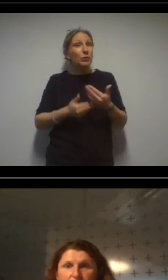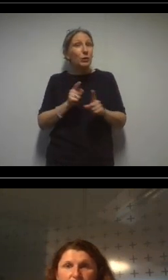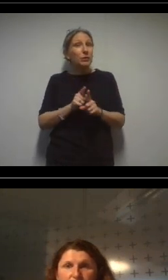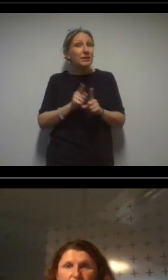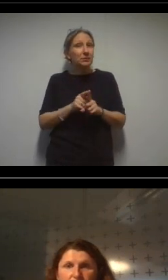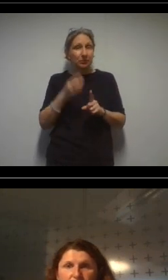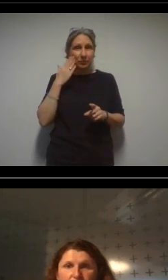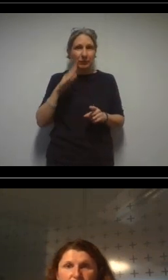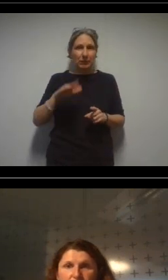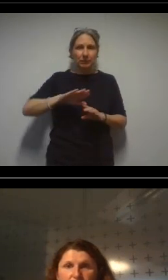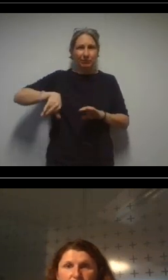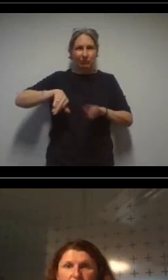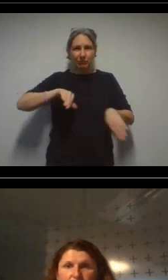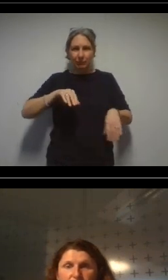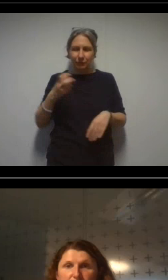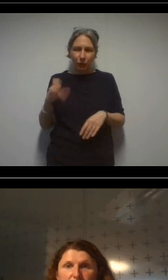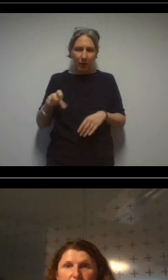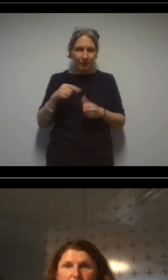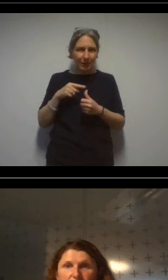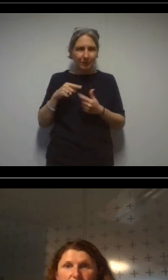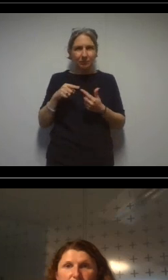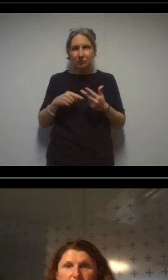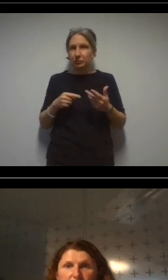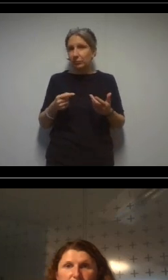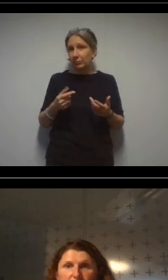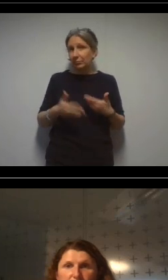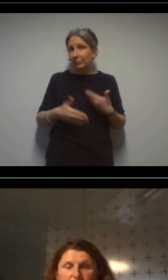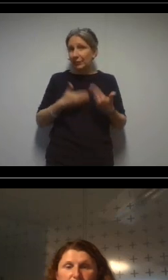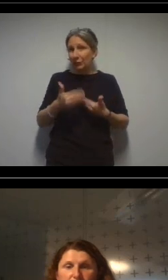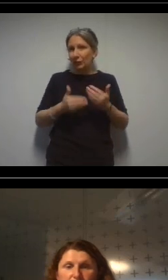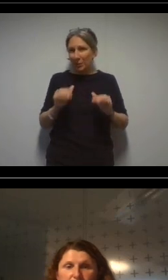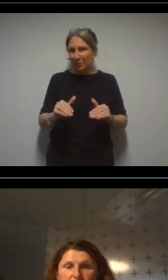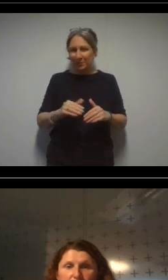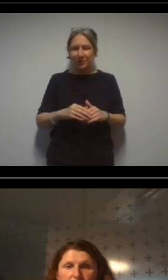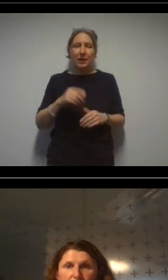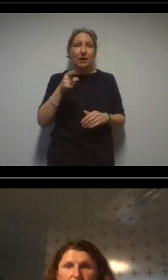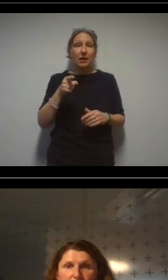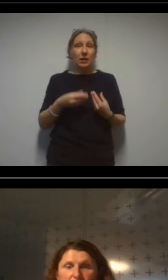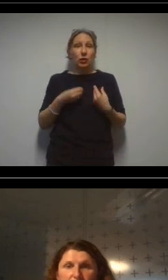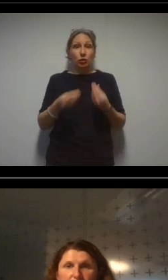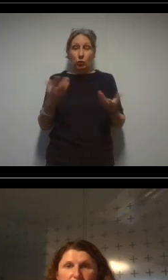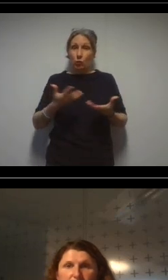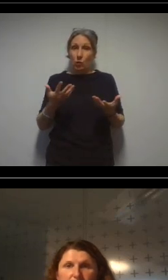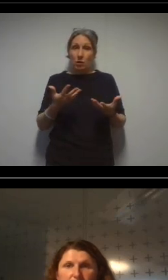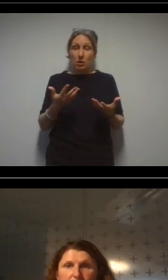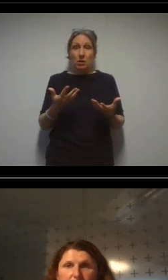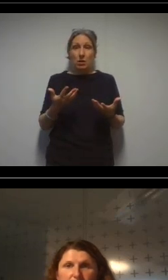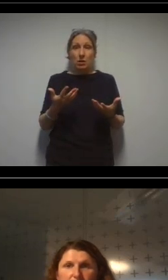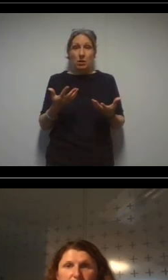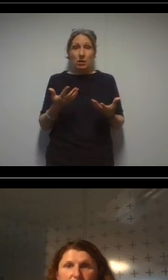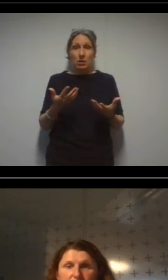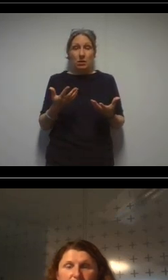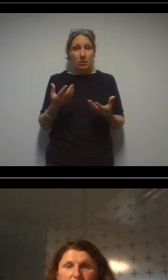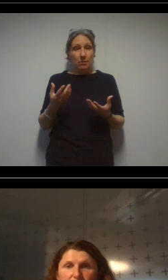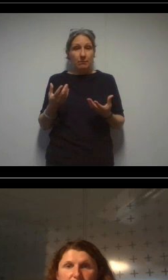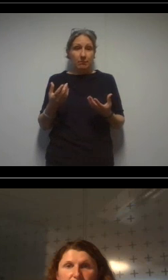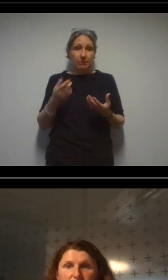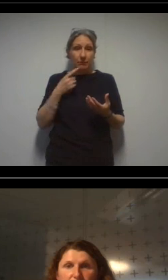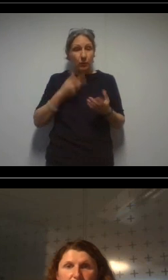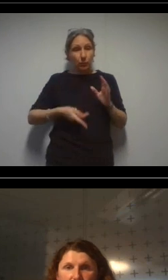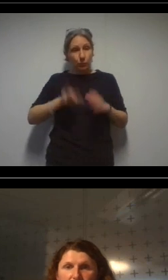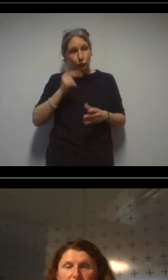par élimination. Et donc, le but, c'est de faire face et de faire en sorte que davantage